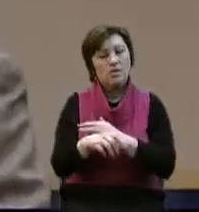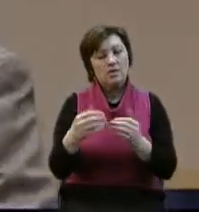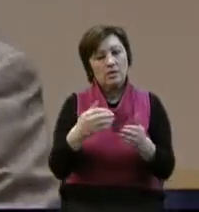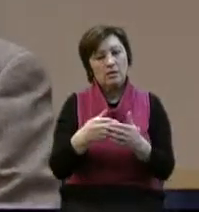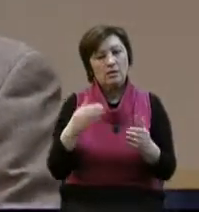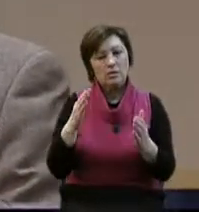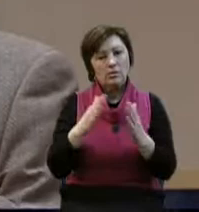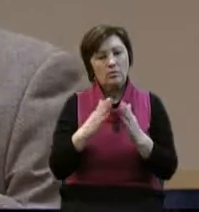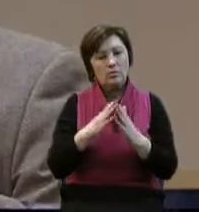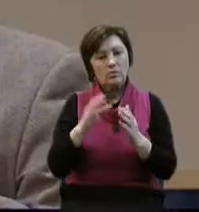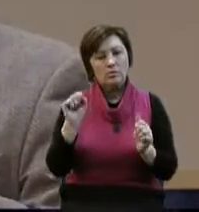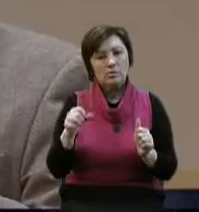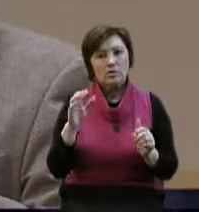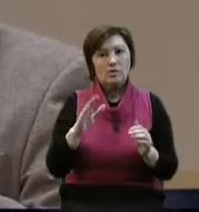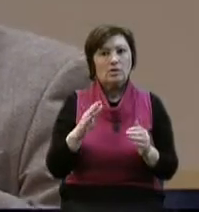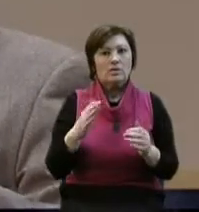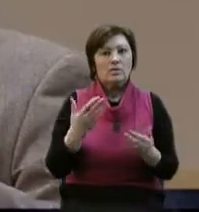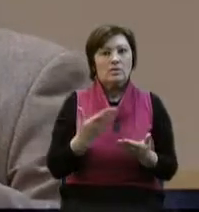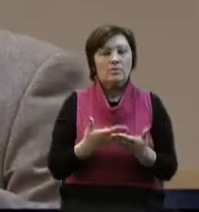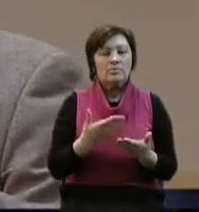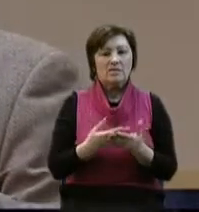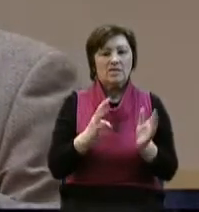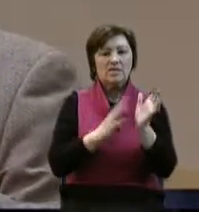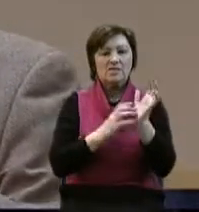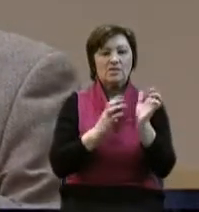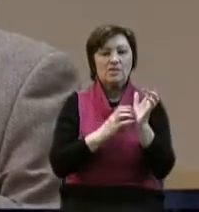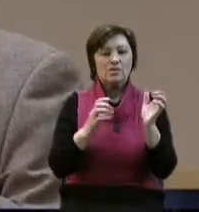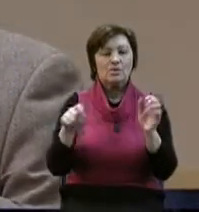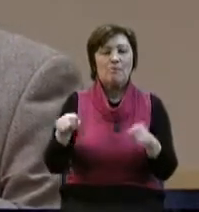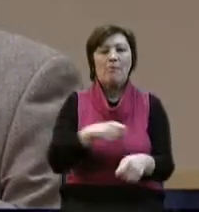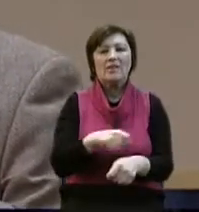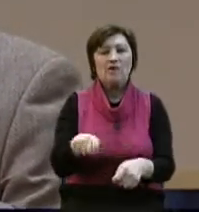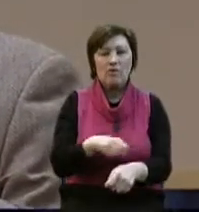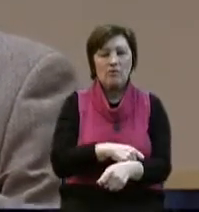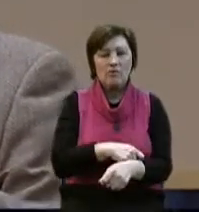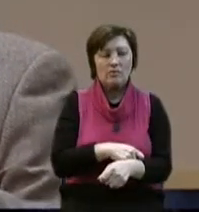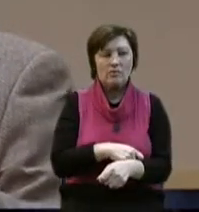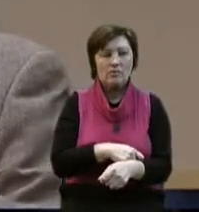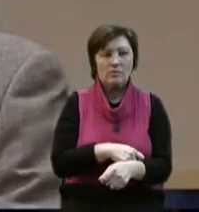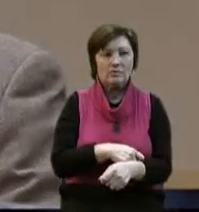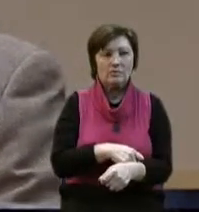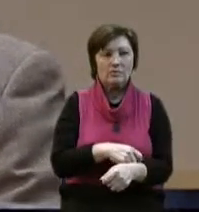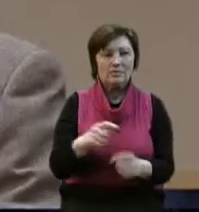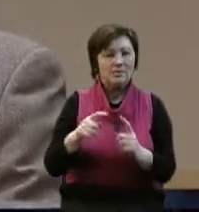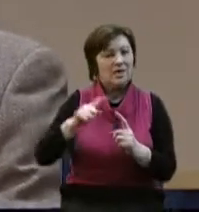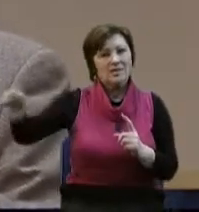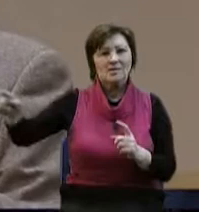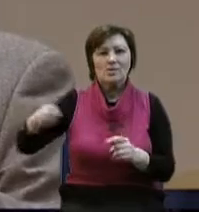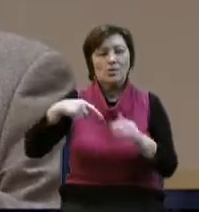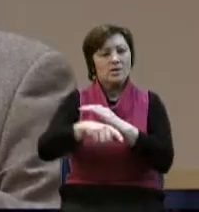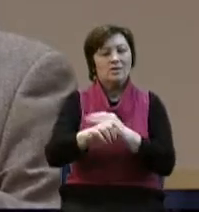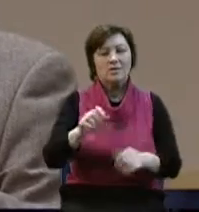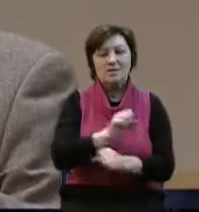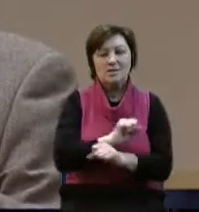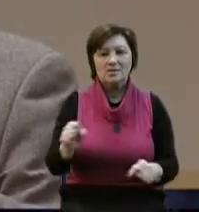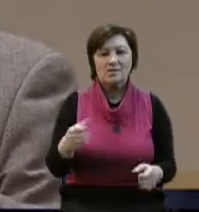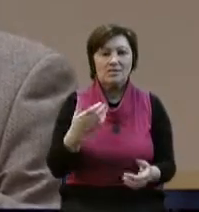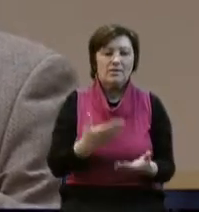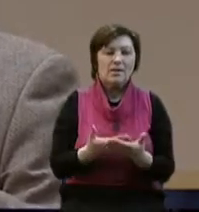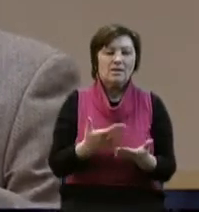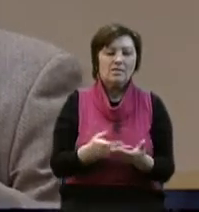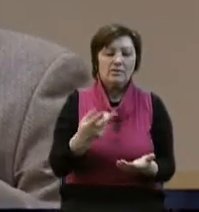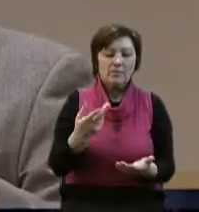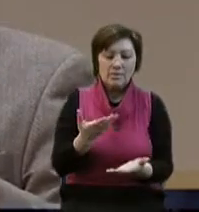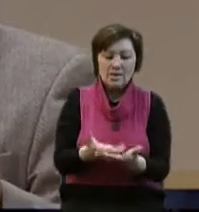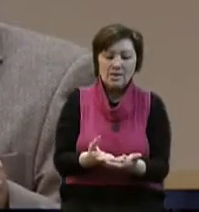на расстояние приблизительно 900 метров, однако существовали различные исключения. Если вы клали еду в